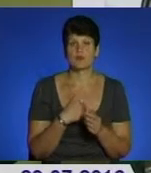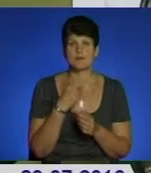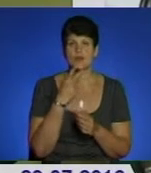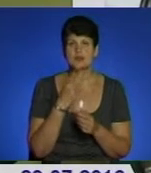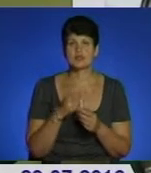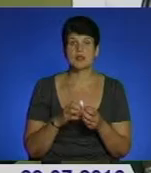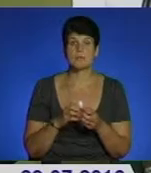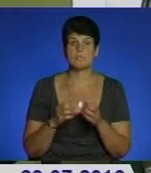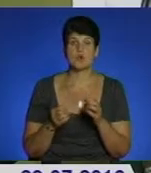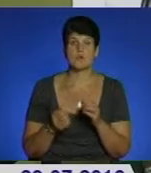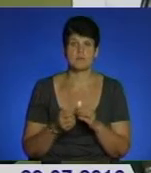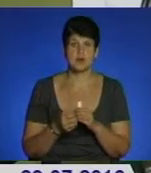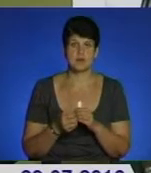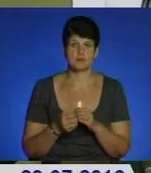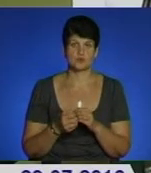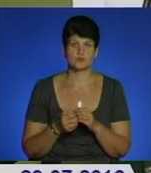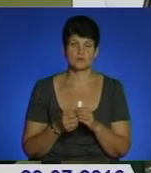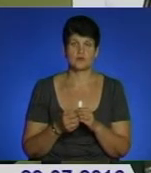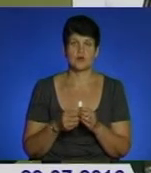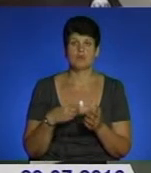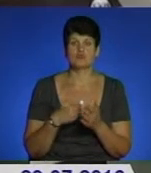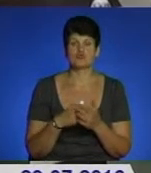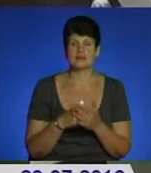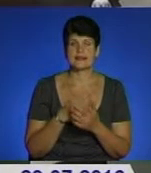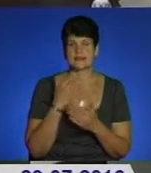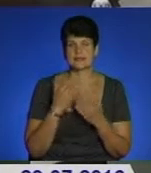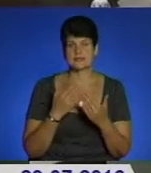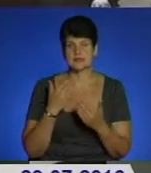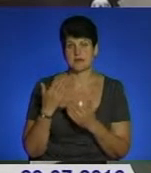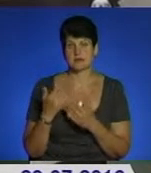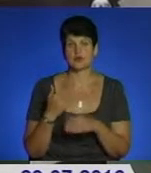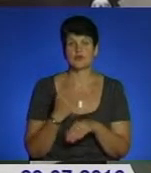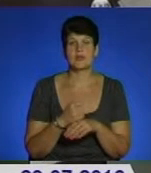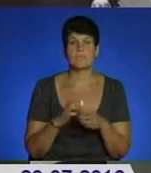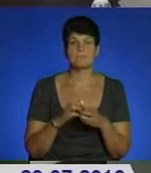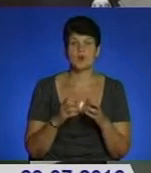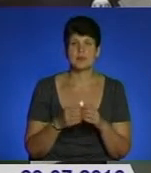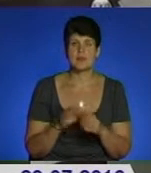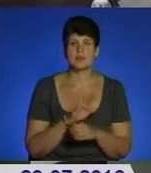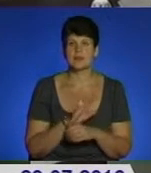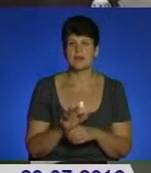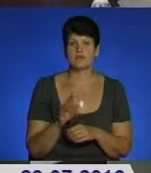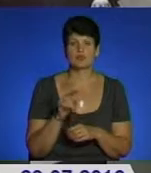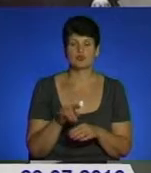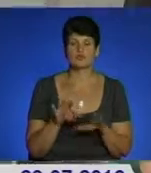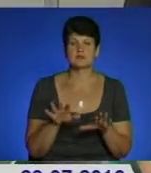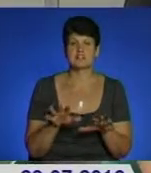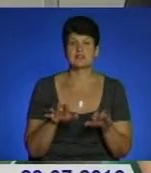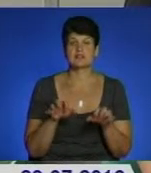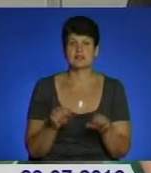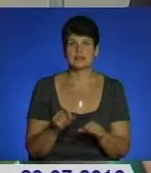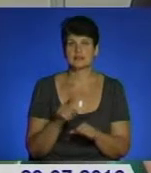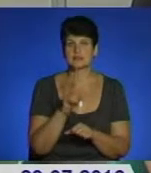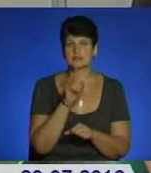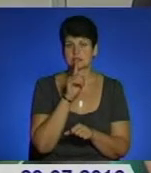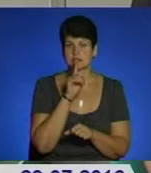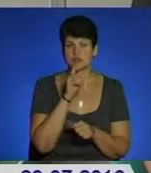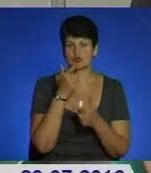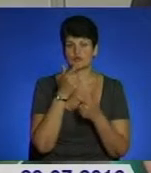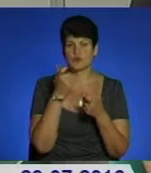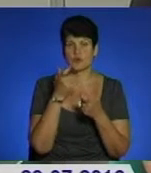проблему бюджетних запитів. Але головна проблема полягає не в тому, що місцева влада часом замовчує інформацію